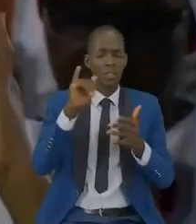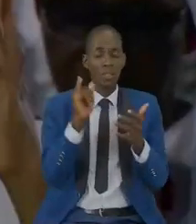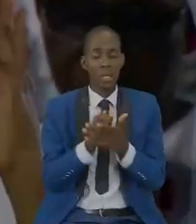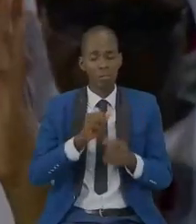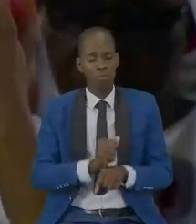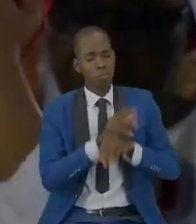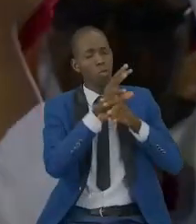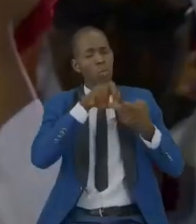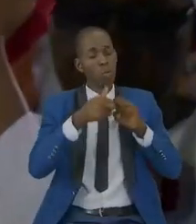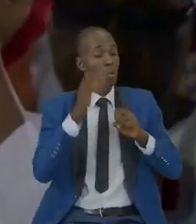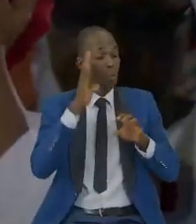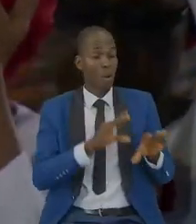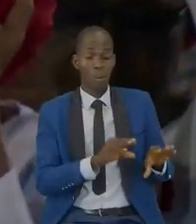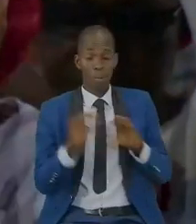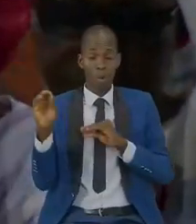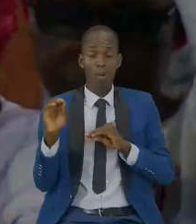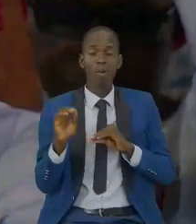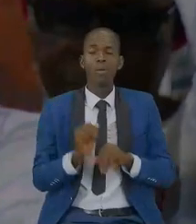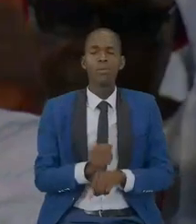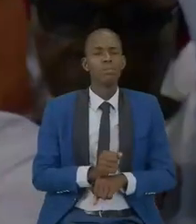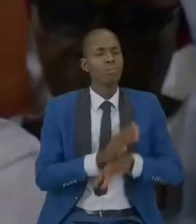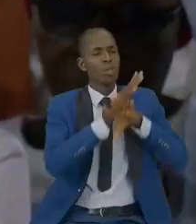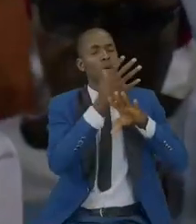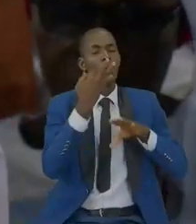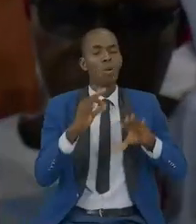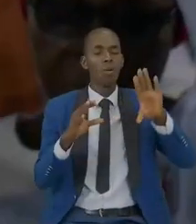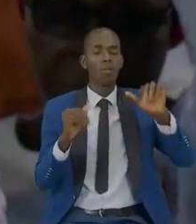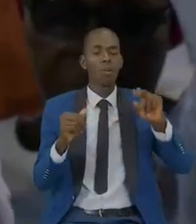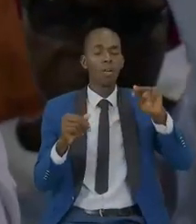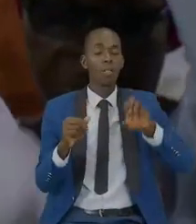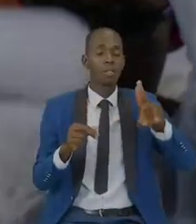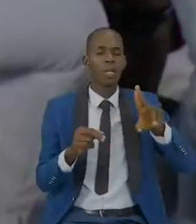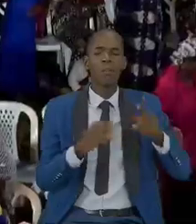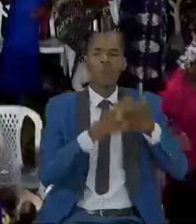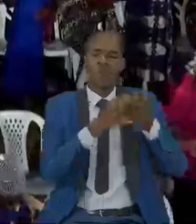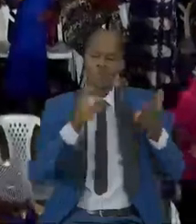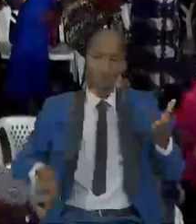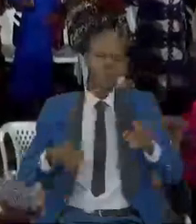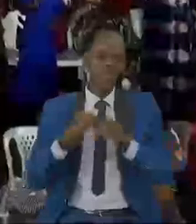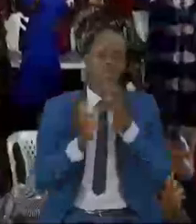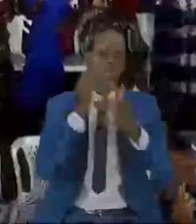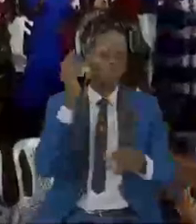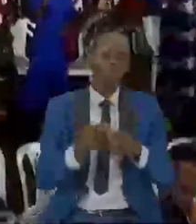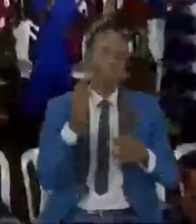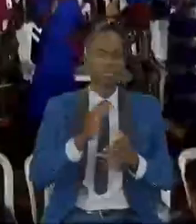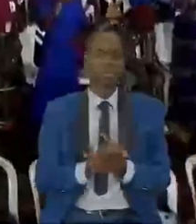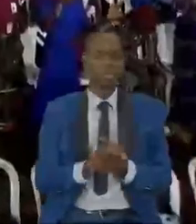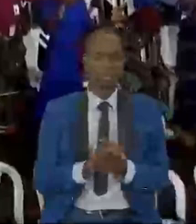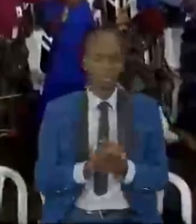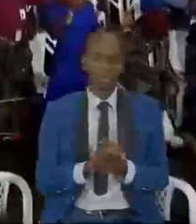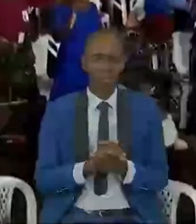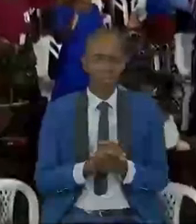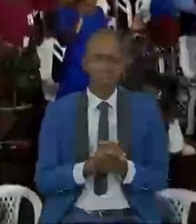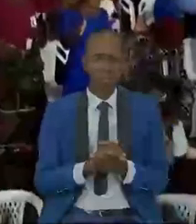cœur, croyant que cette montagne se déplacera. Montagne de cancer, déplace-toi